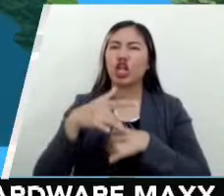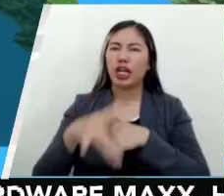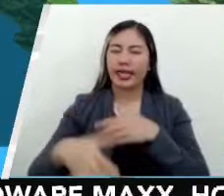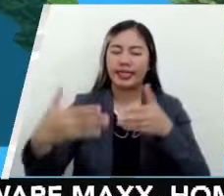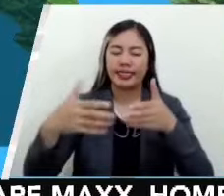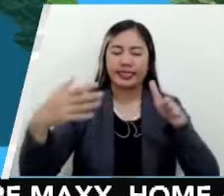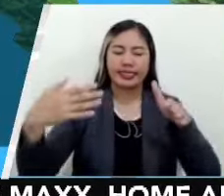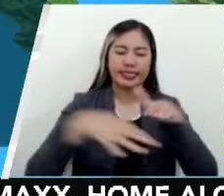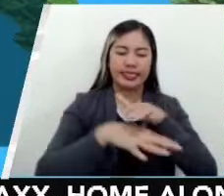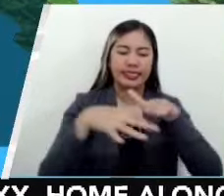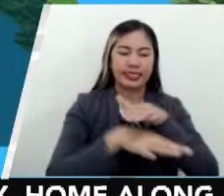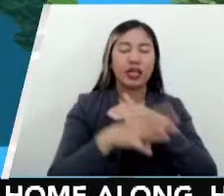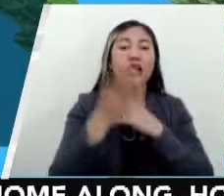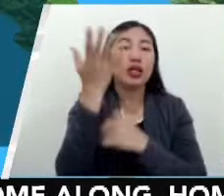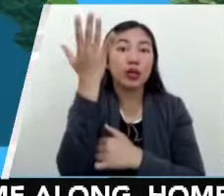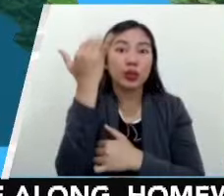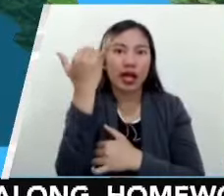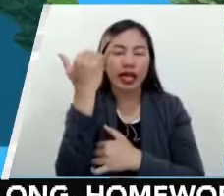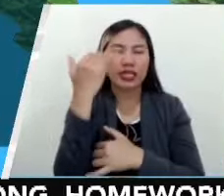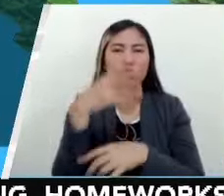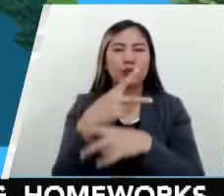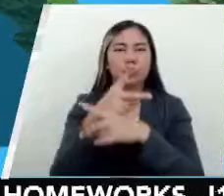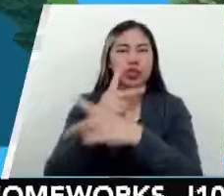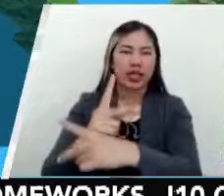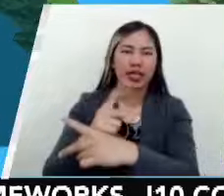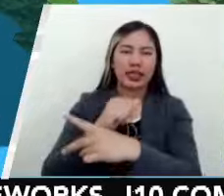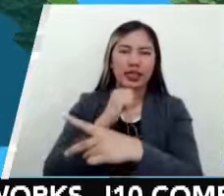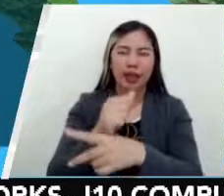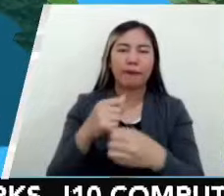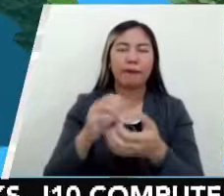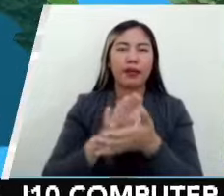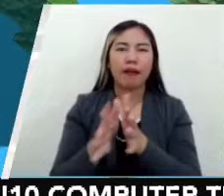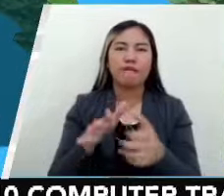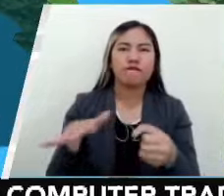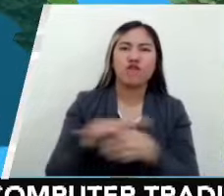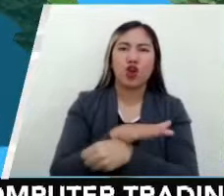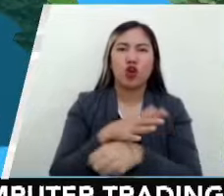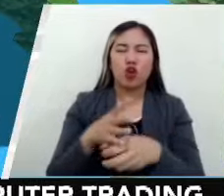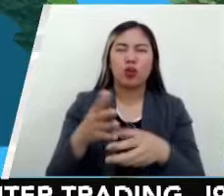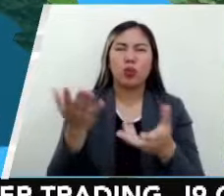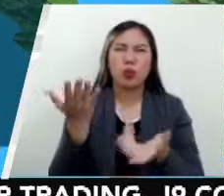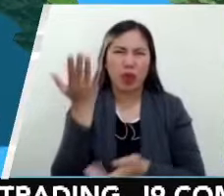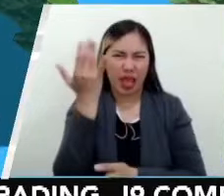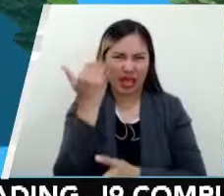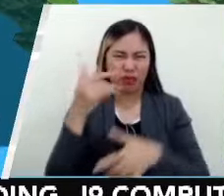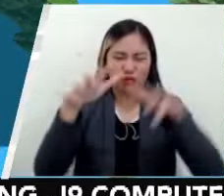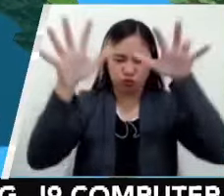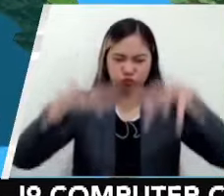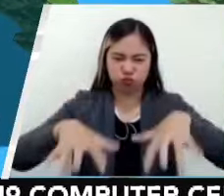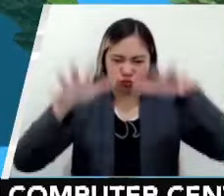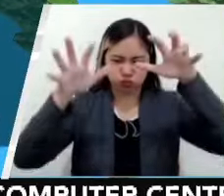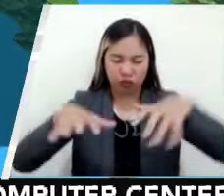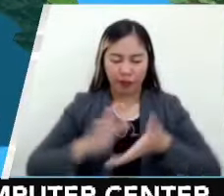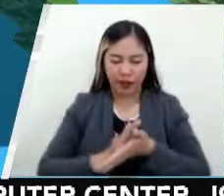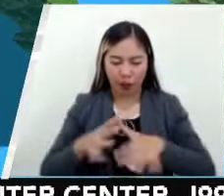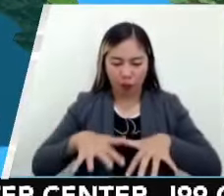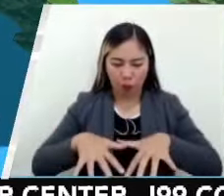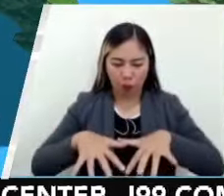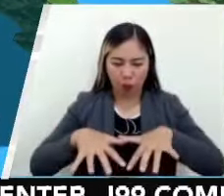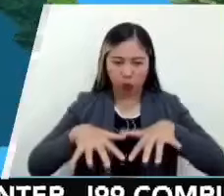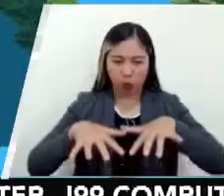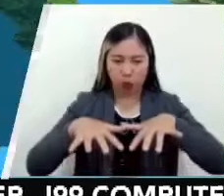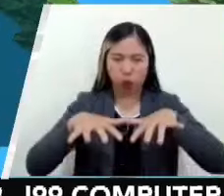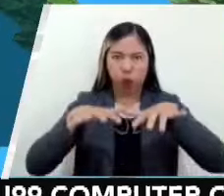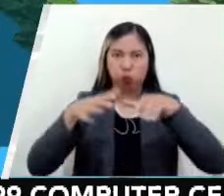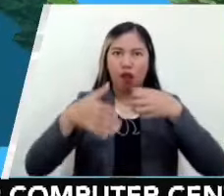para umano maiwasan ang pag-apaw, habang inaasahan ang dami ng ulang bubuhos sa mga watershed. Sa